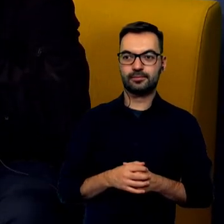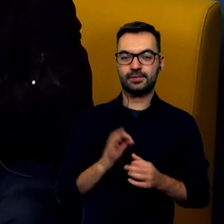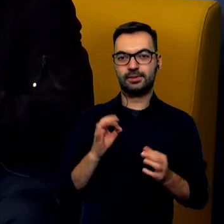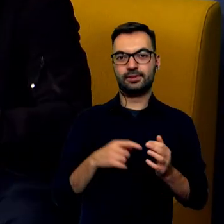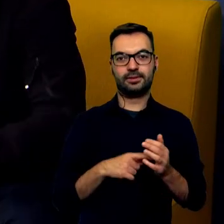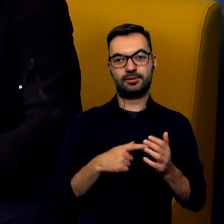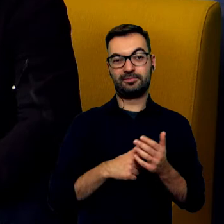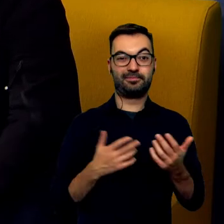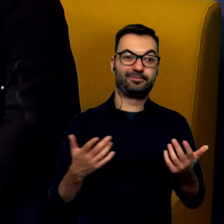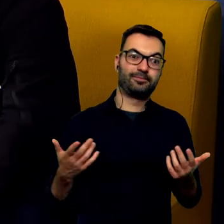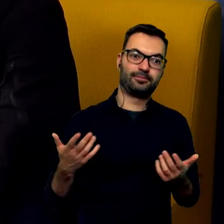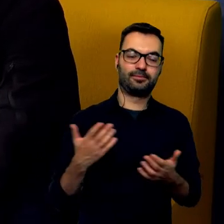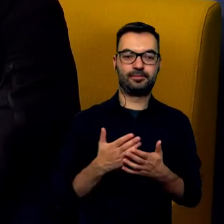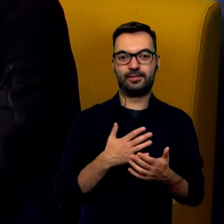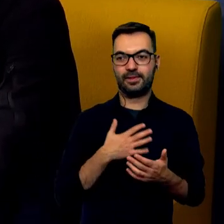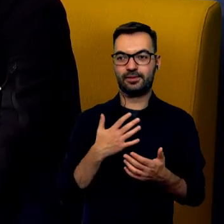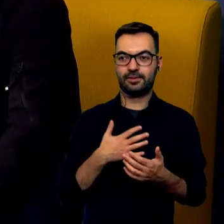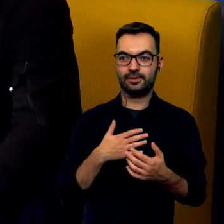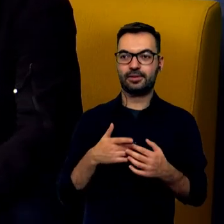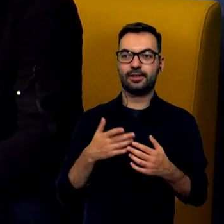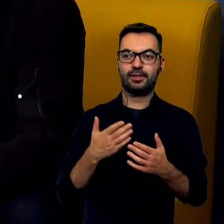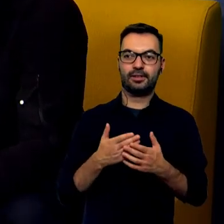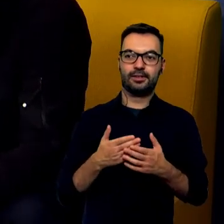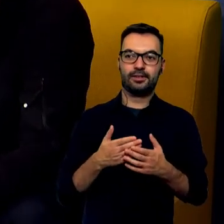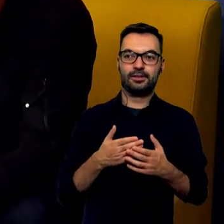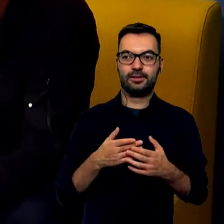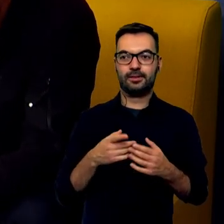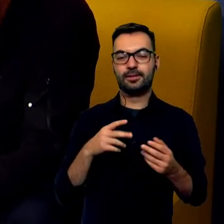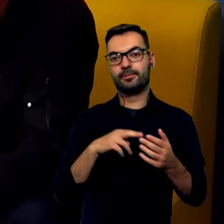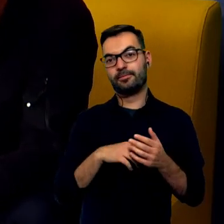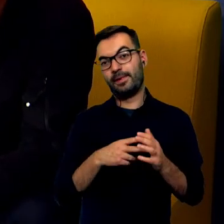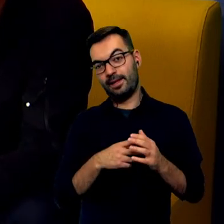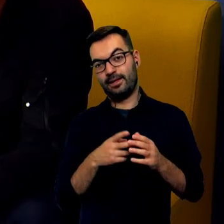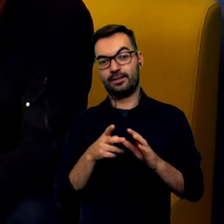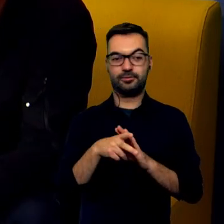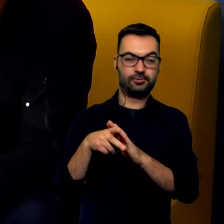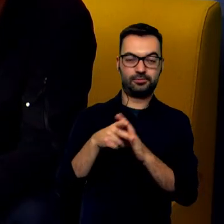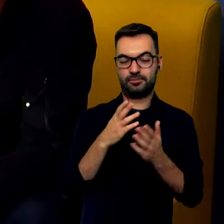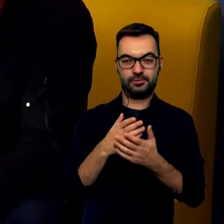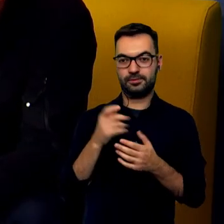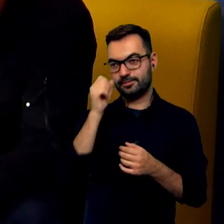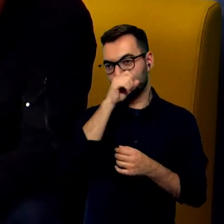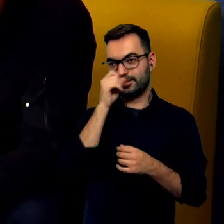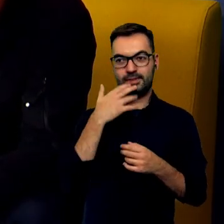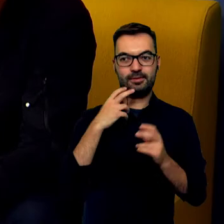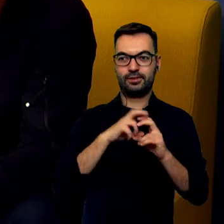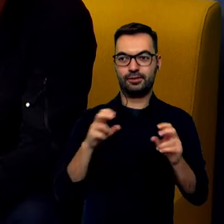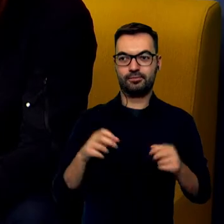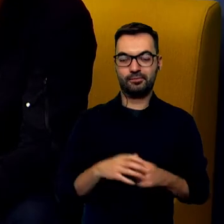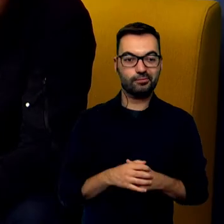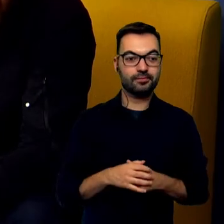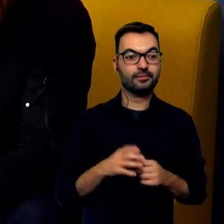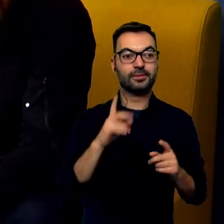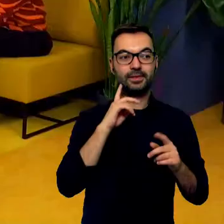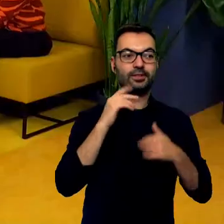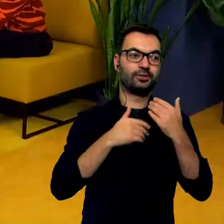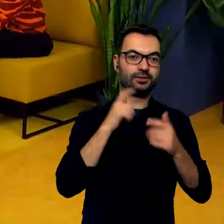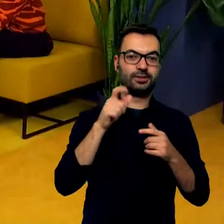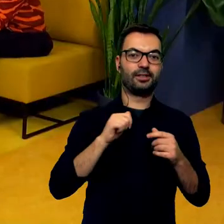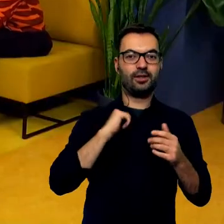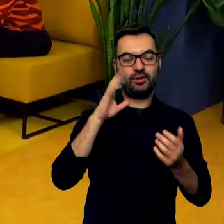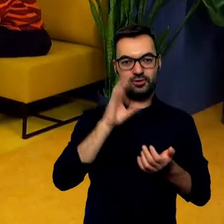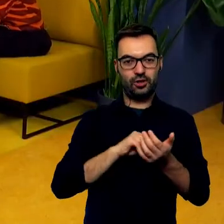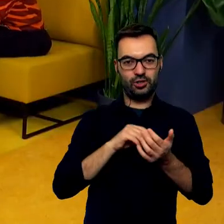to właściwie mam wrażenie zmierza do plan-kontrplan i że już nie mamy czasu. No to życzę ci w takim razie,